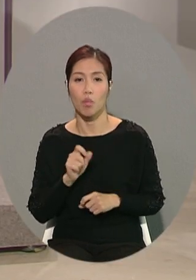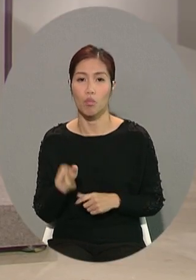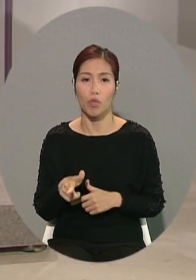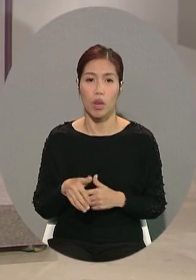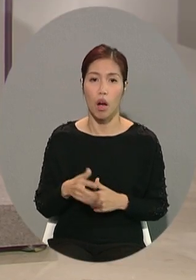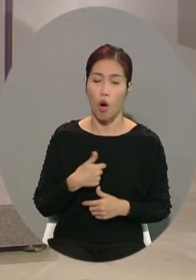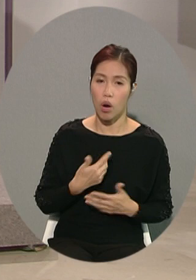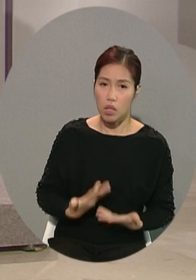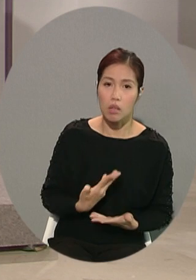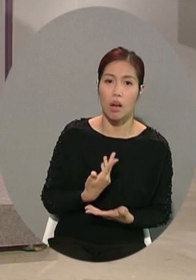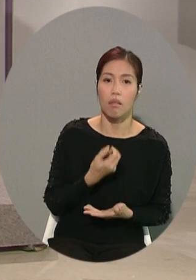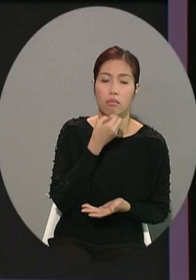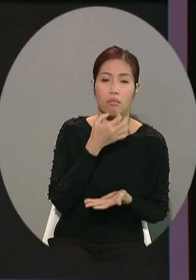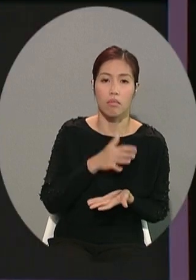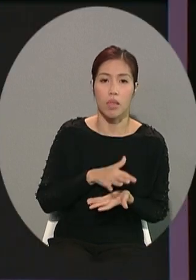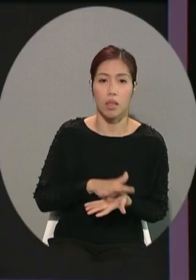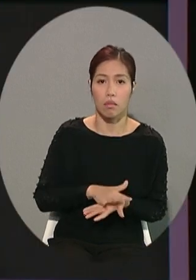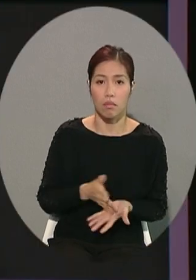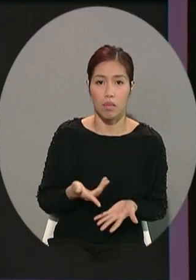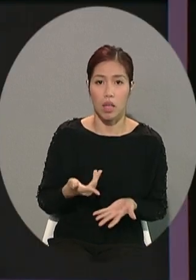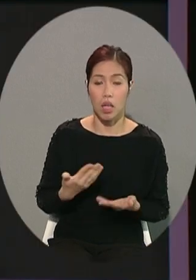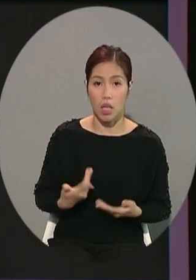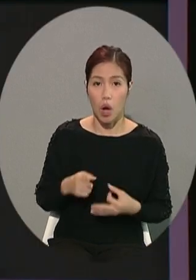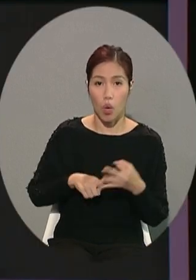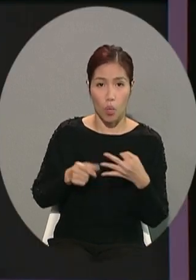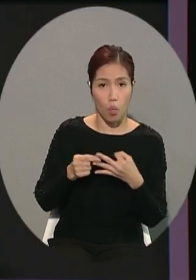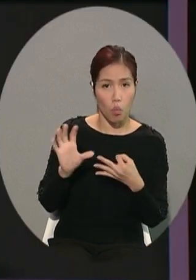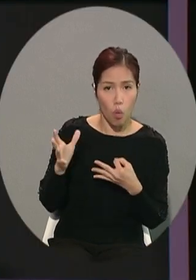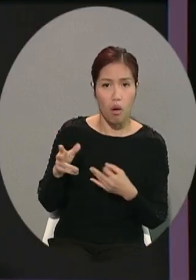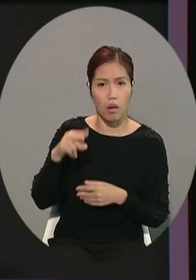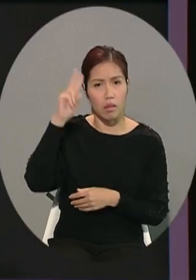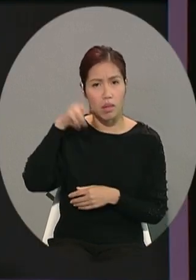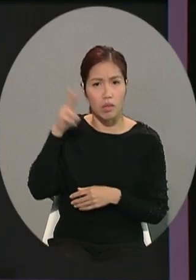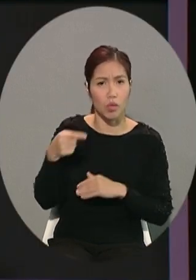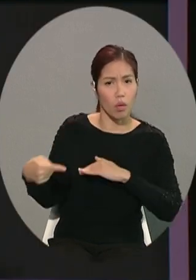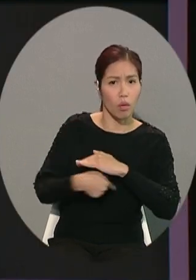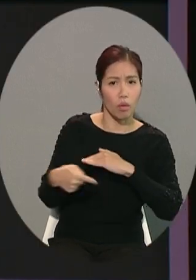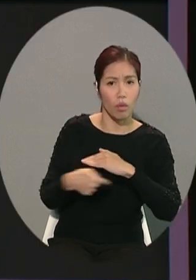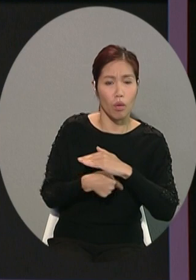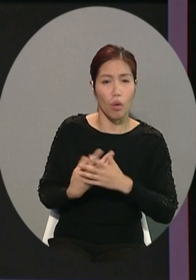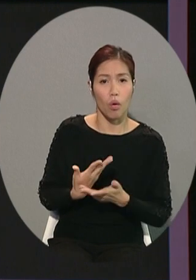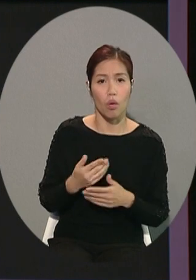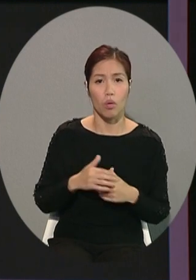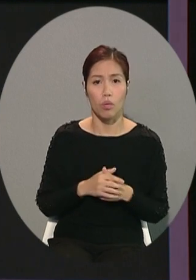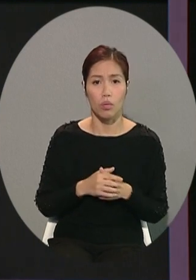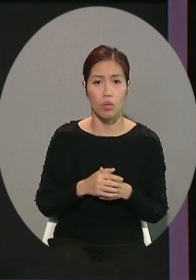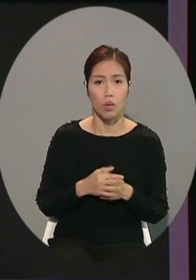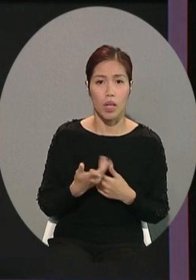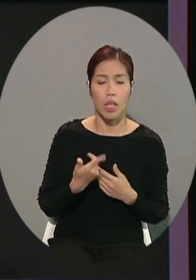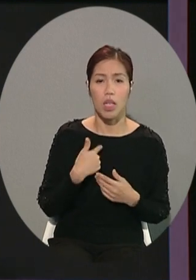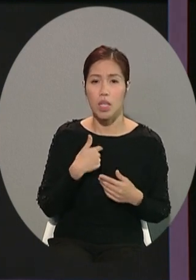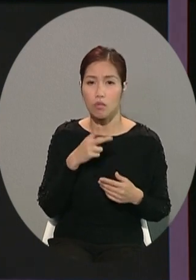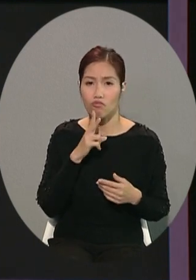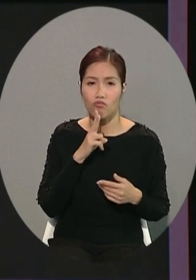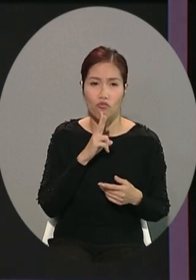我而家經歷緊。咁咧就點解咁講咧？因為咧，阿黃生好中意咧，成抹黑我，話我咧拒絕協調，係啦，即係話我咧喺